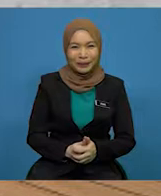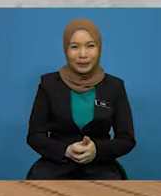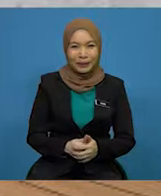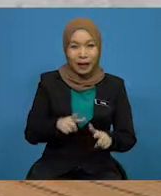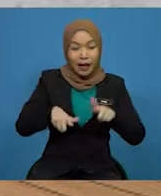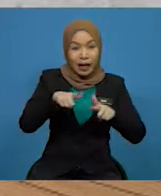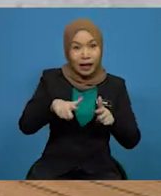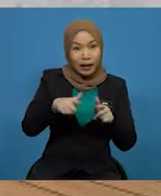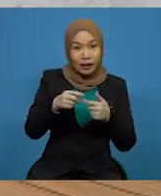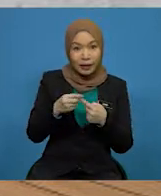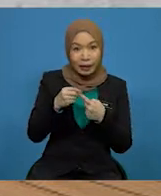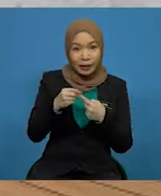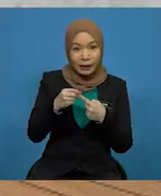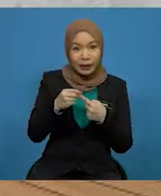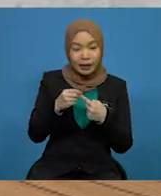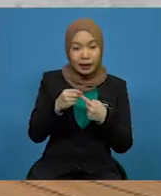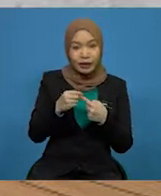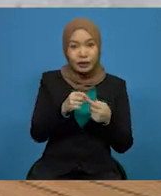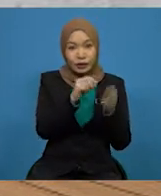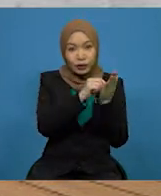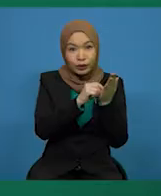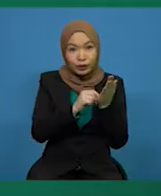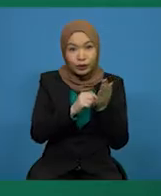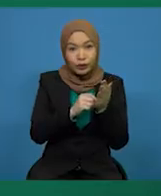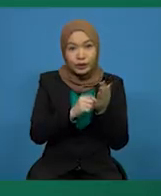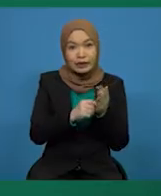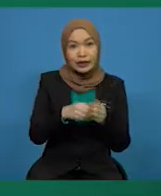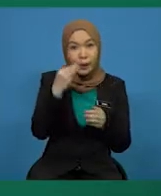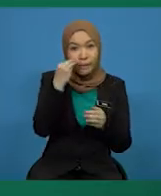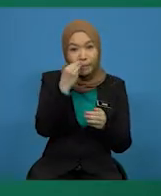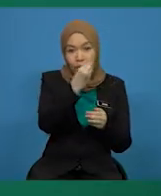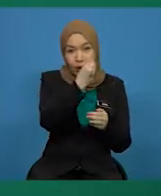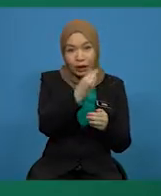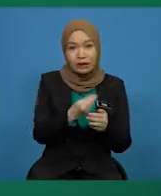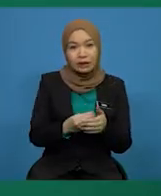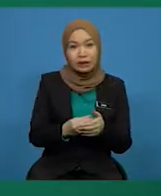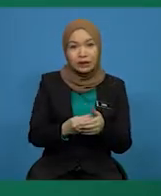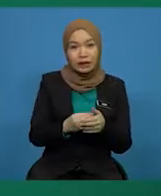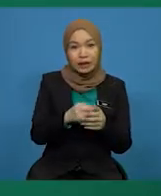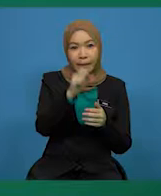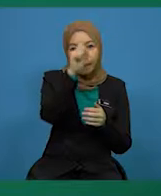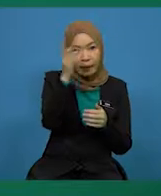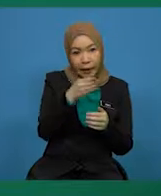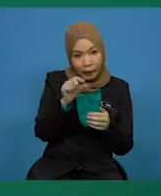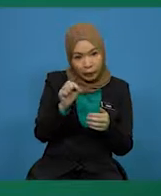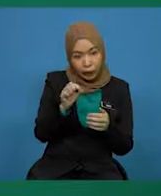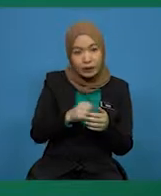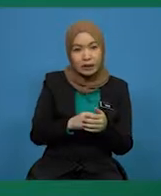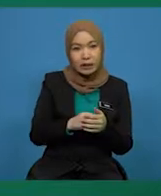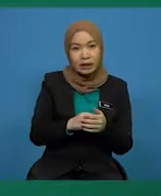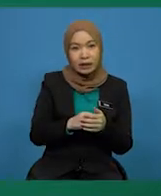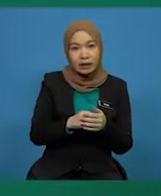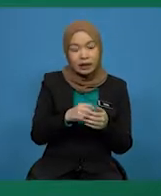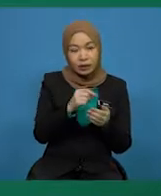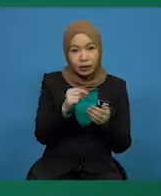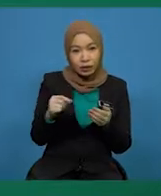Langkah pertama, melabelkan paksi Y dengan kadar bunga yang unitnya peratus. Seterusnya, melabelkan paksi